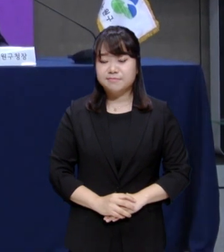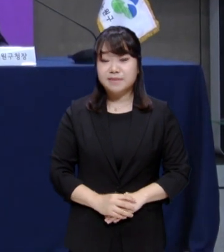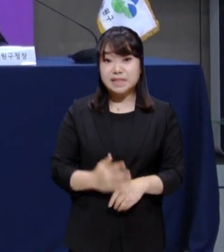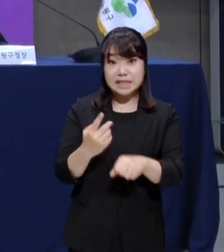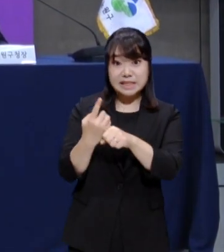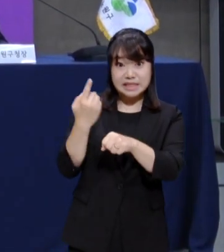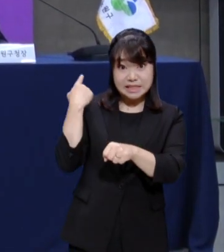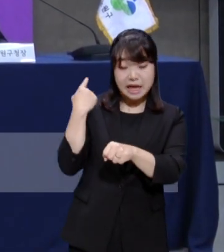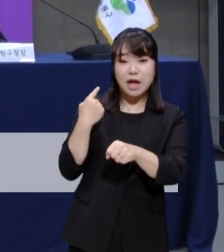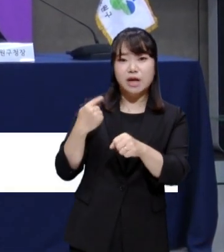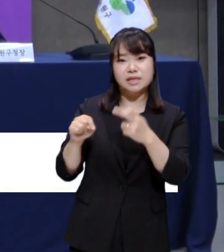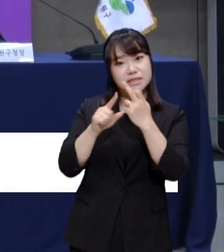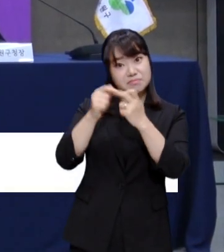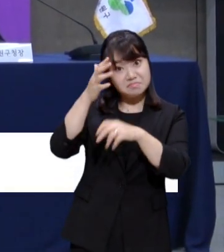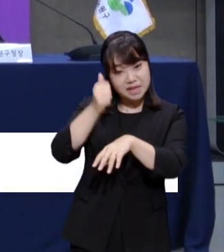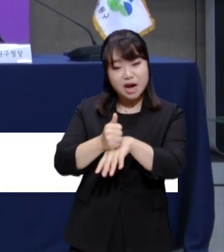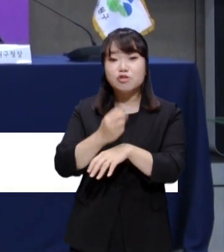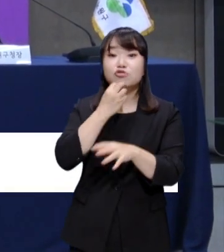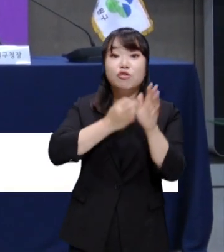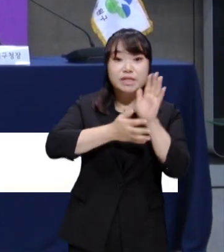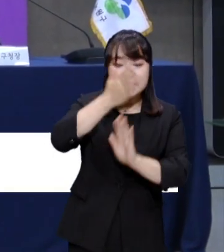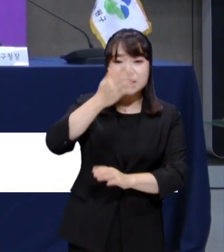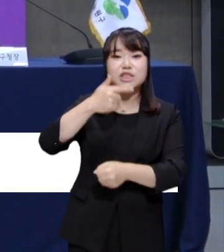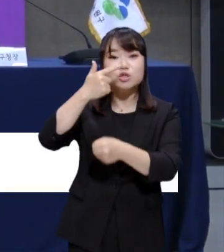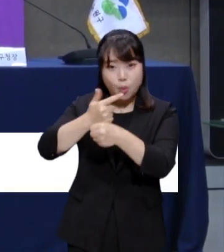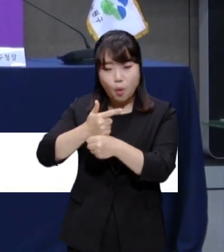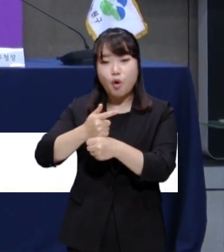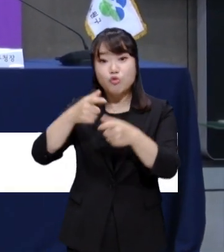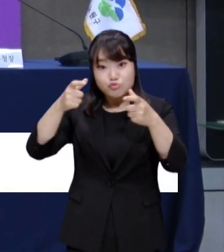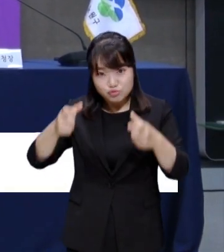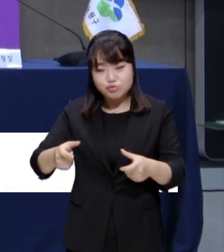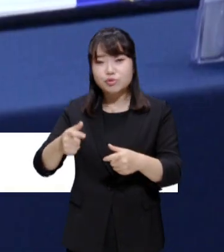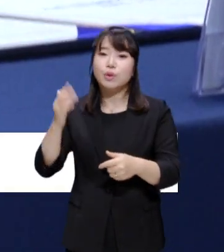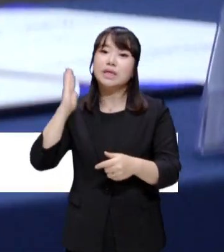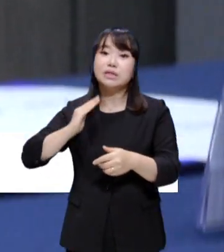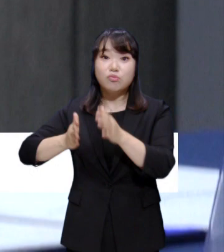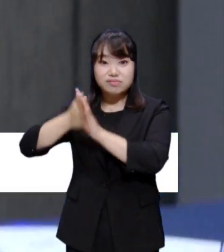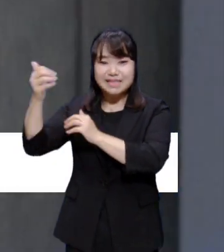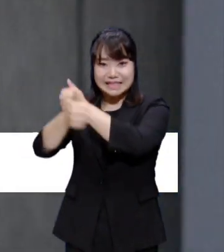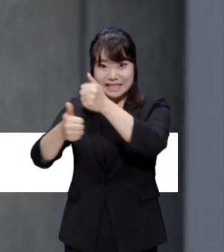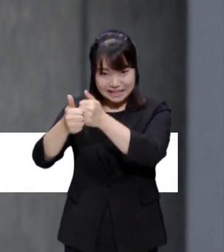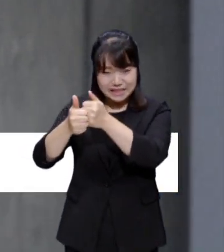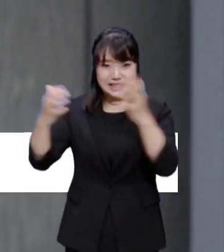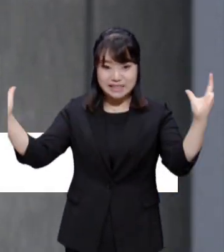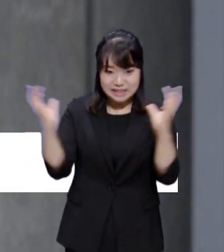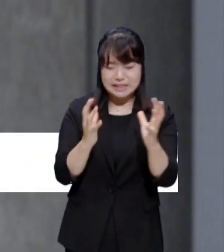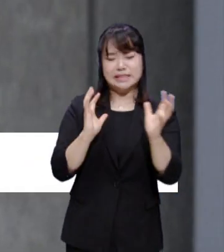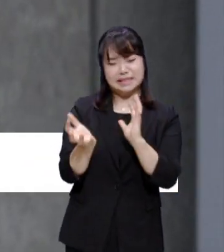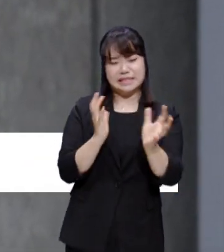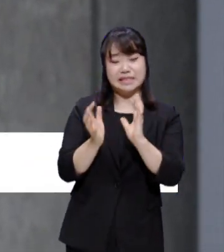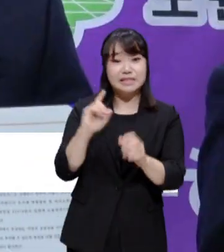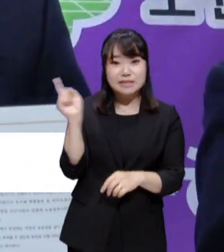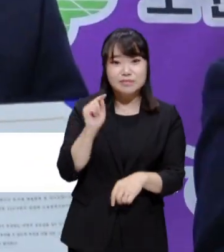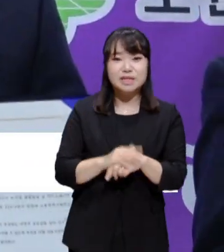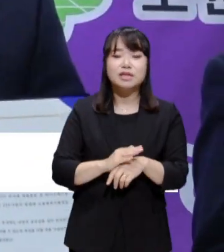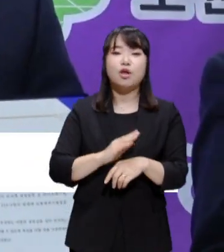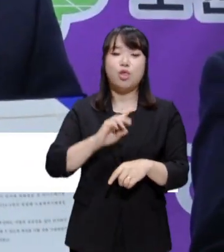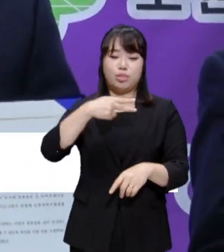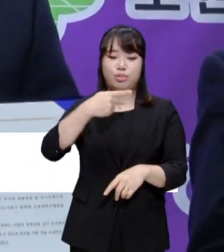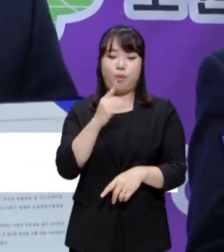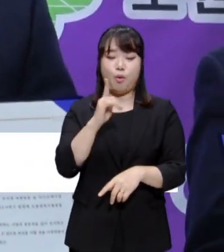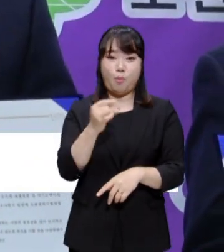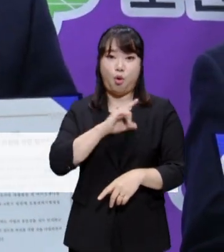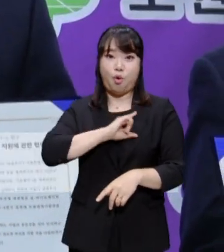지난해 말 한자리에 모인 서울시와 노원구, 의정부시의 단체장들. 도봉운전면허 시험장 의정부 장암 이전을 위한